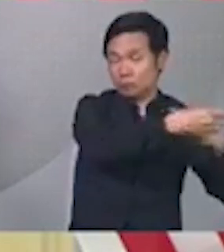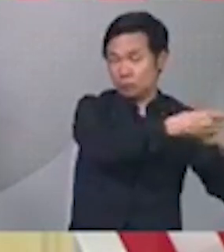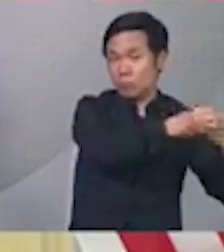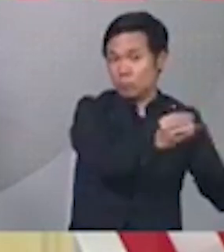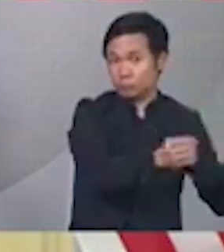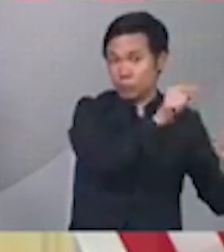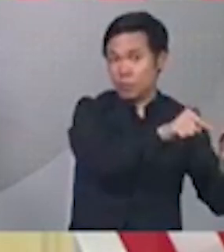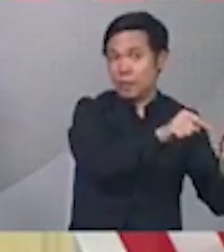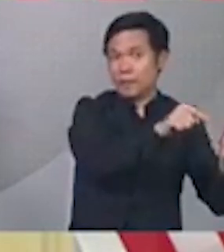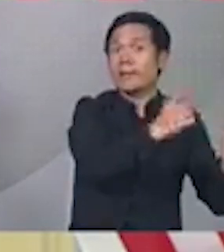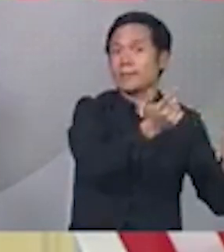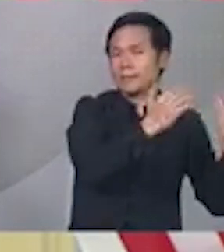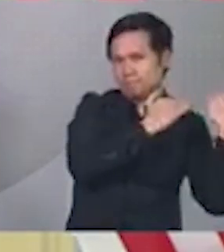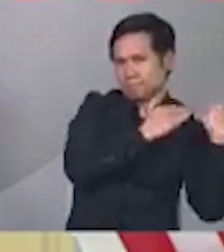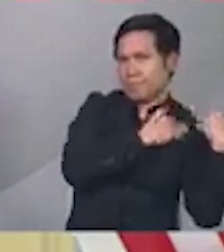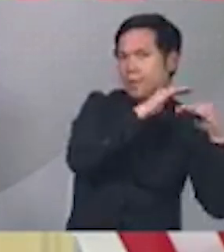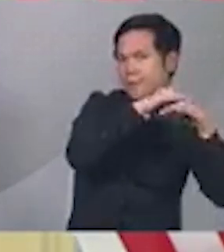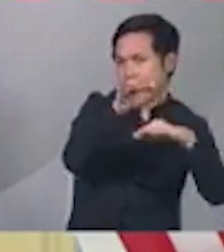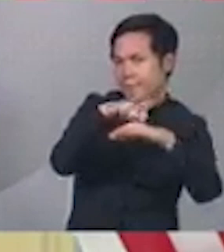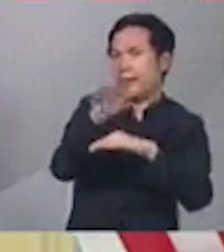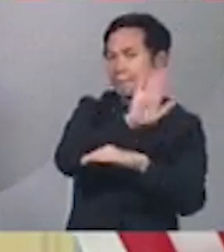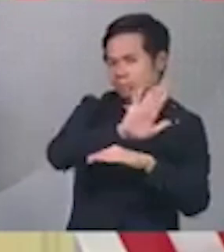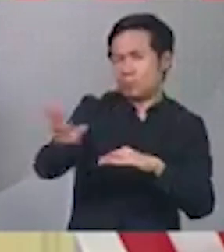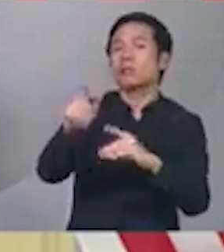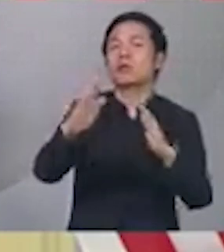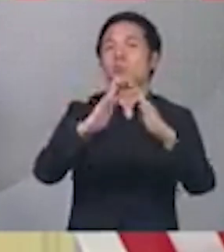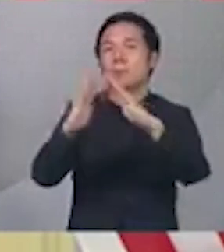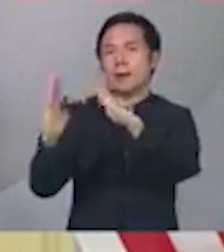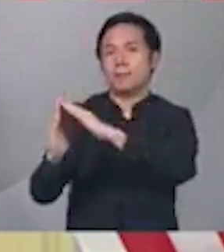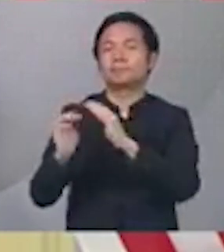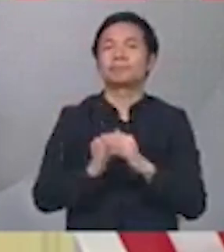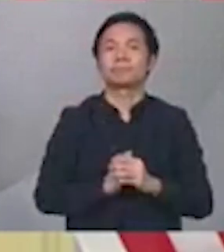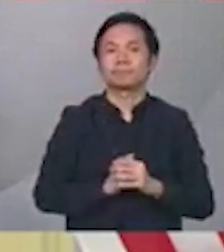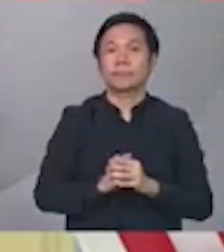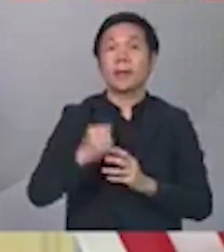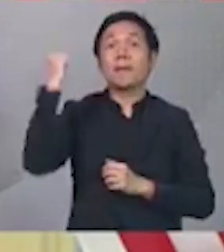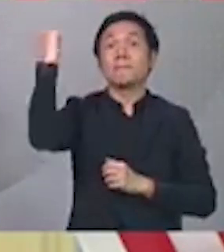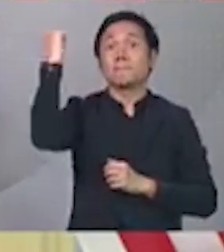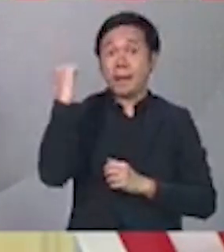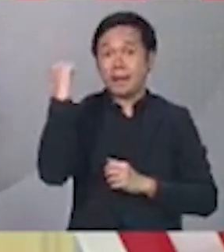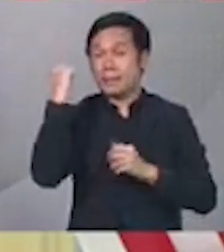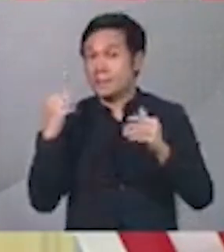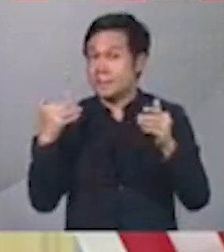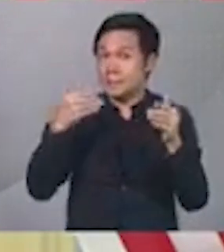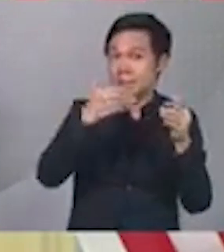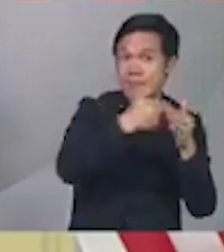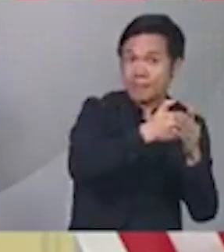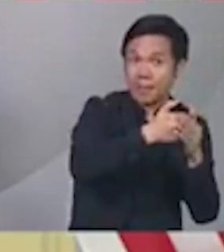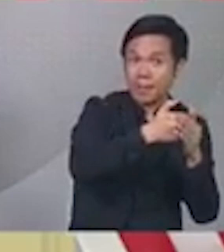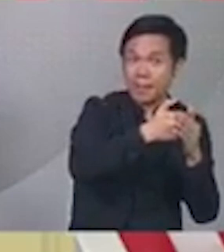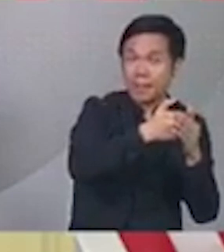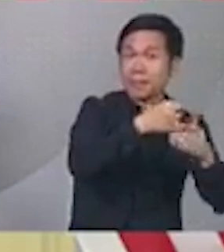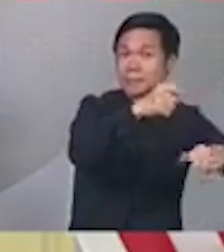brecket ke rumah masing-masing Hai Jadi pas akan dicangkok tipe di-zoom Utara